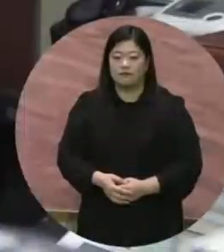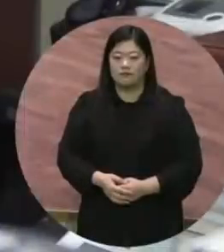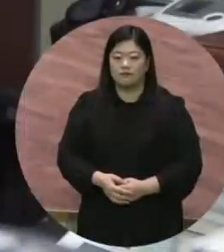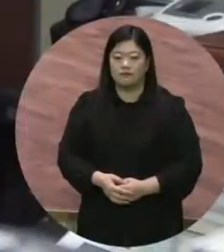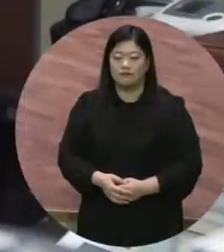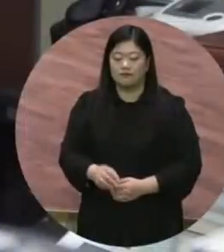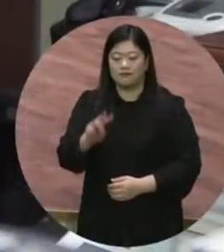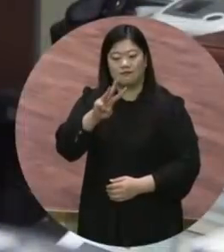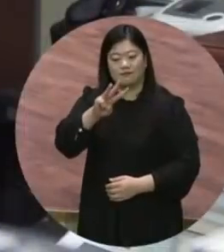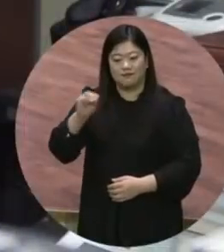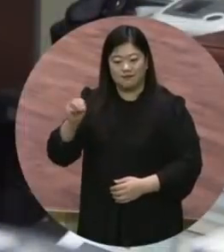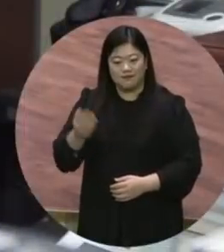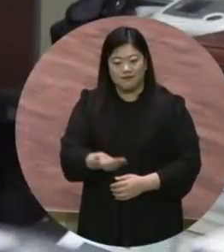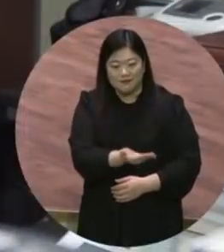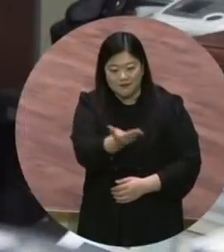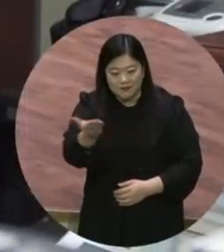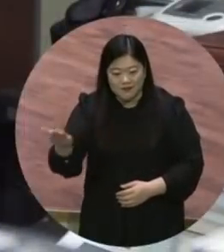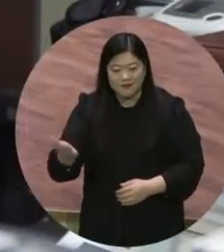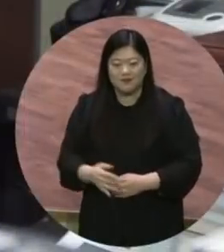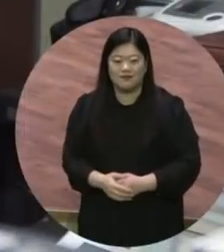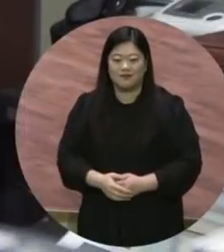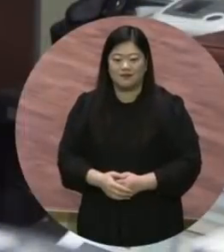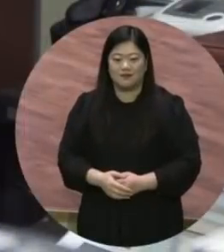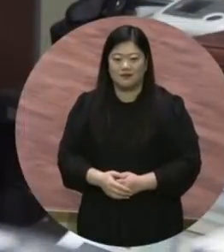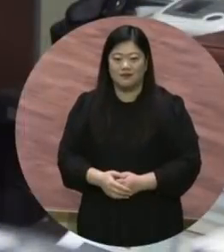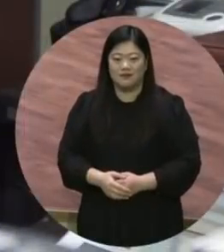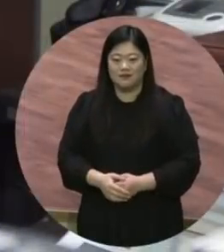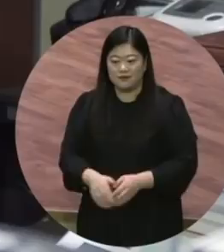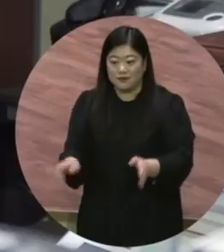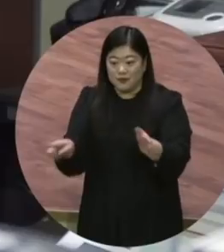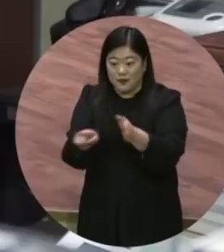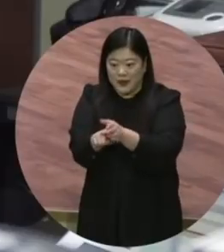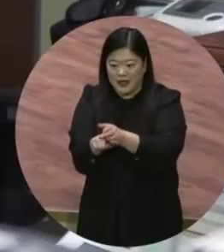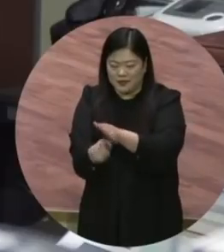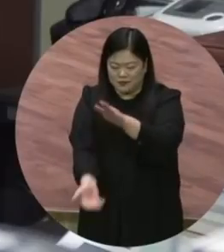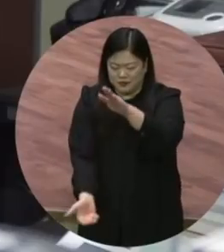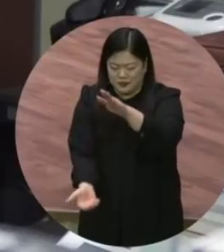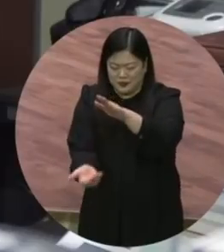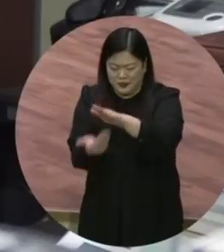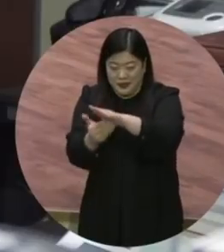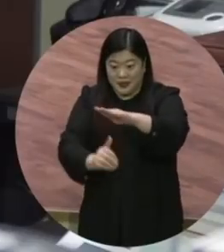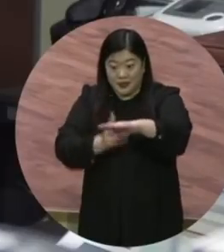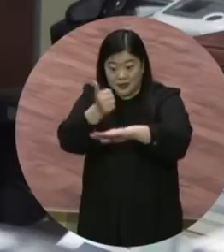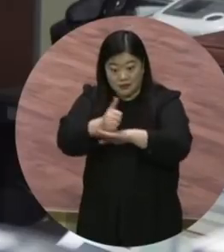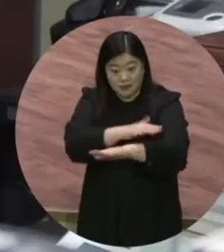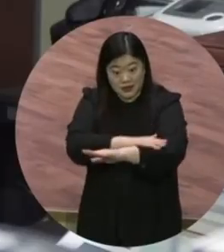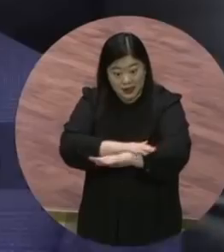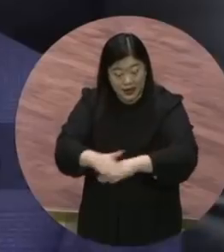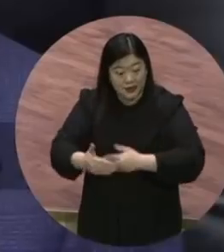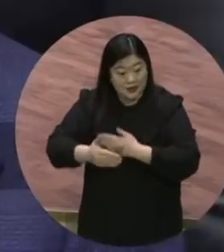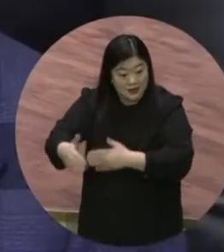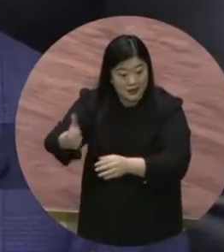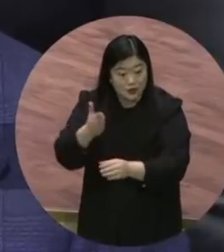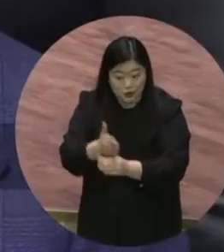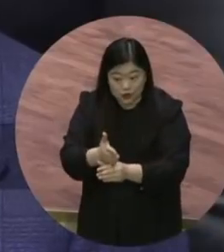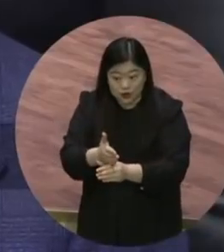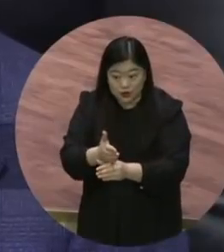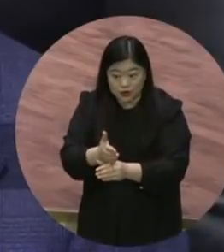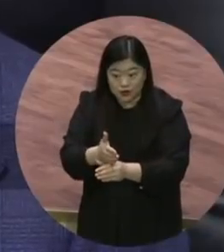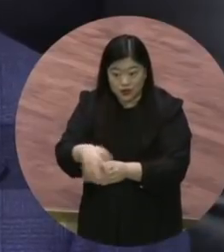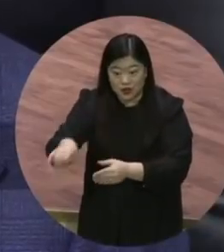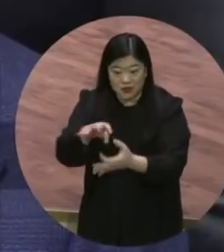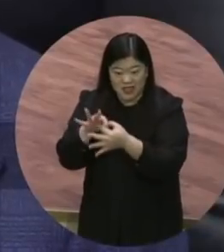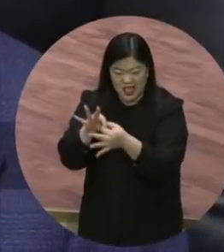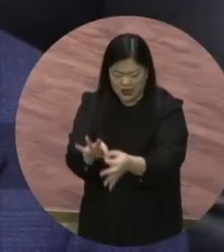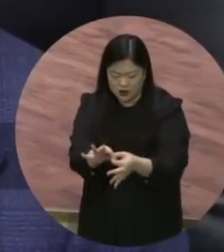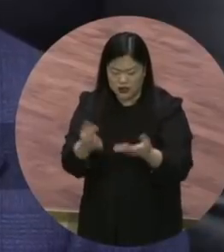예원 성도 여러분, 믿음의 서밋에 지금 도전하고 있습니까? 무한 도전하시기